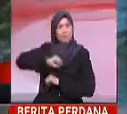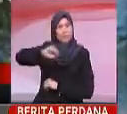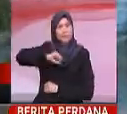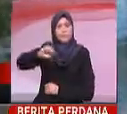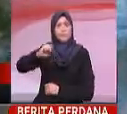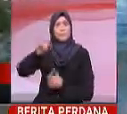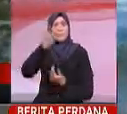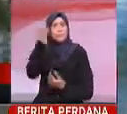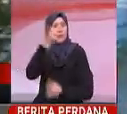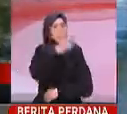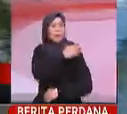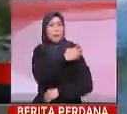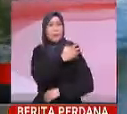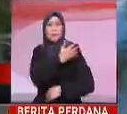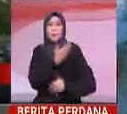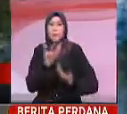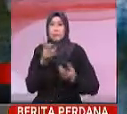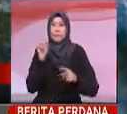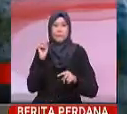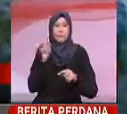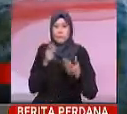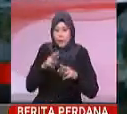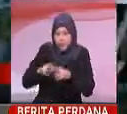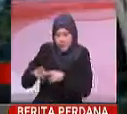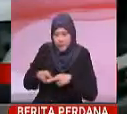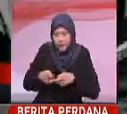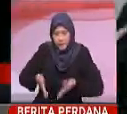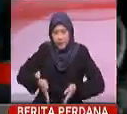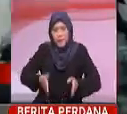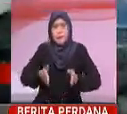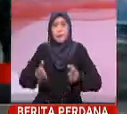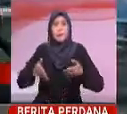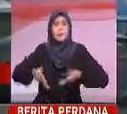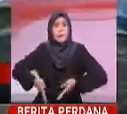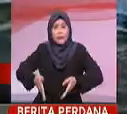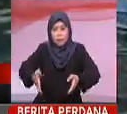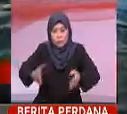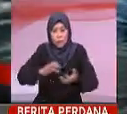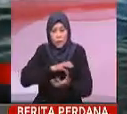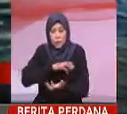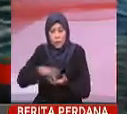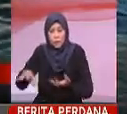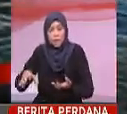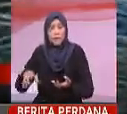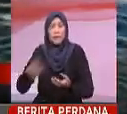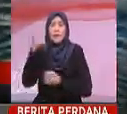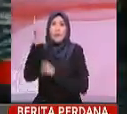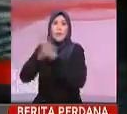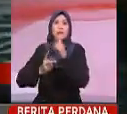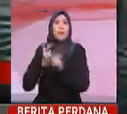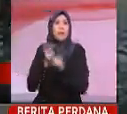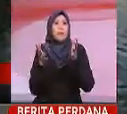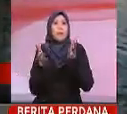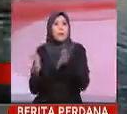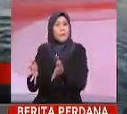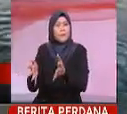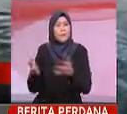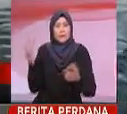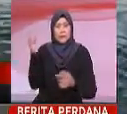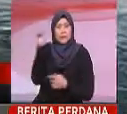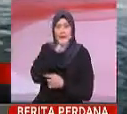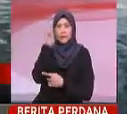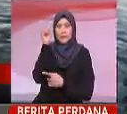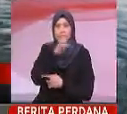berkuasa yang didakwa gagal menyelenggara jalan. Dia mendakwa jalan berlopak dan rosak berkenaan menjangkau 2 tahun dan kini semakin